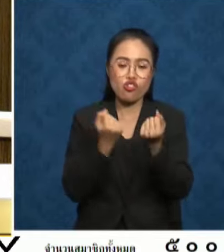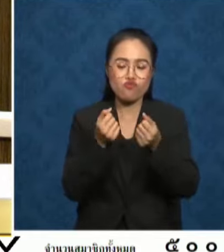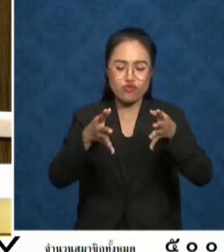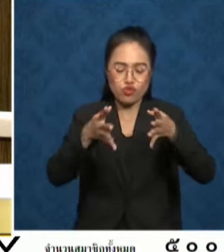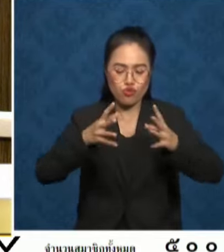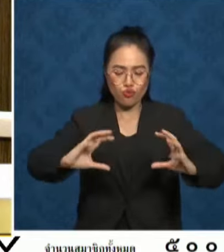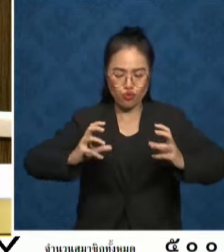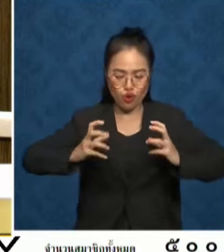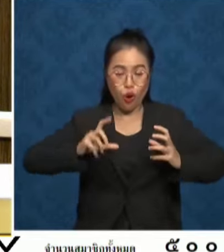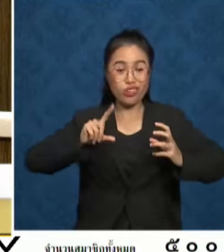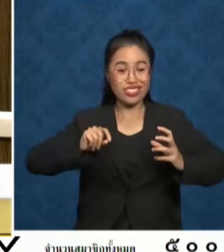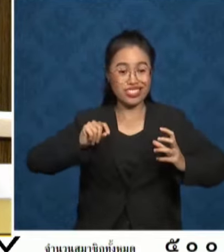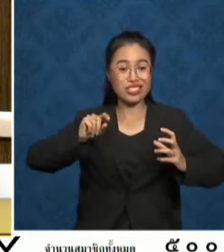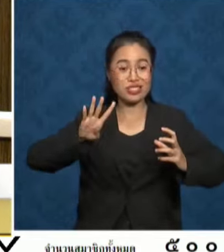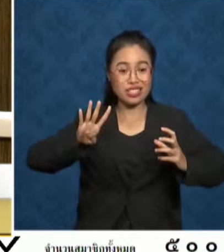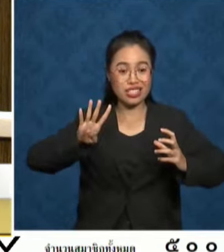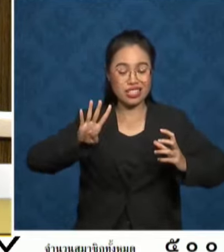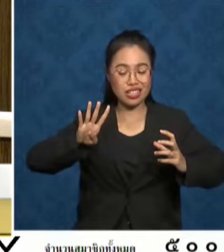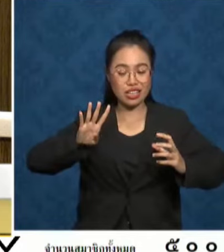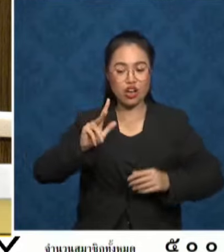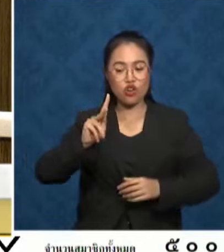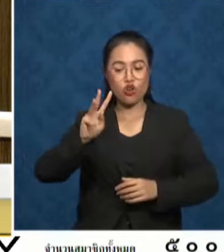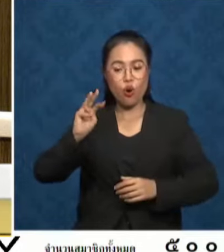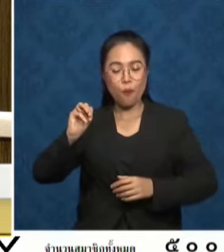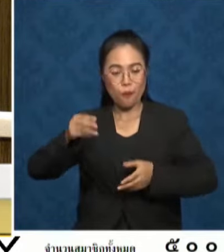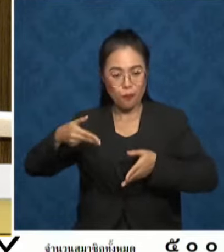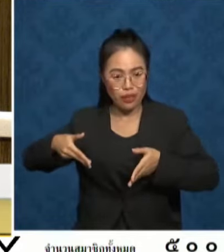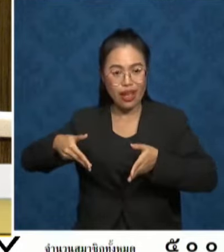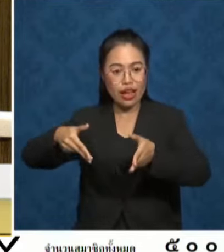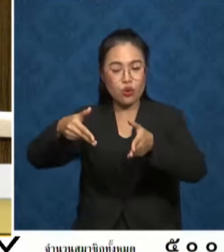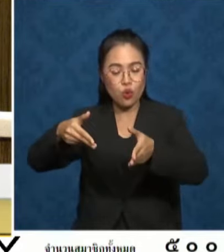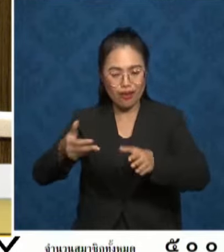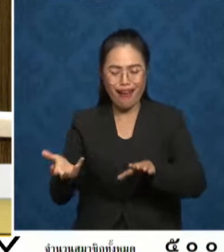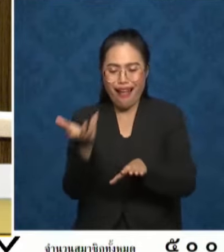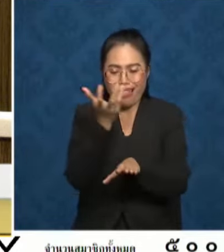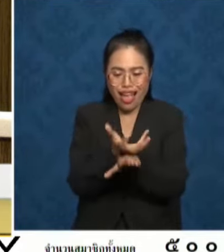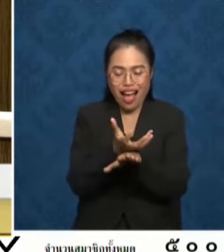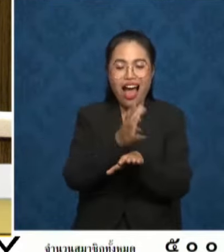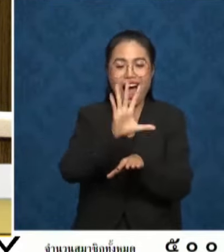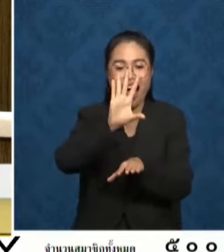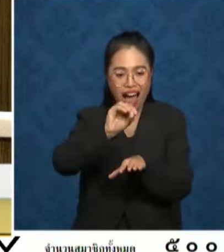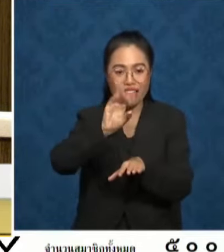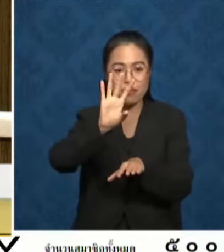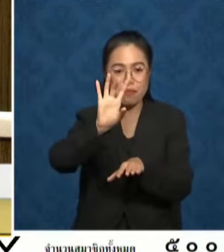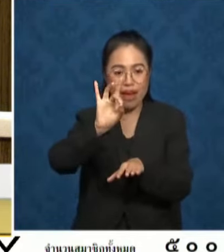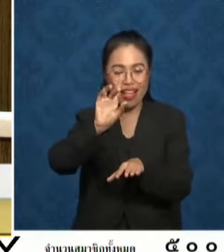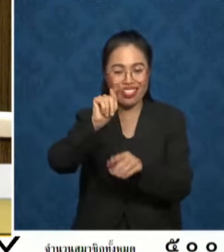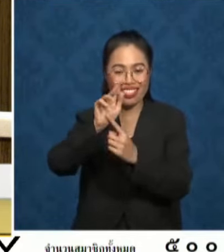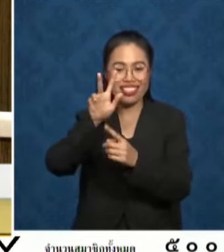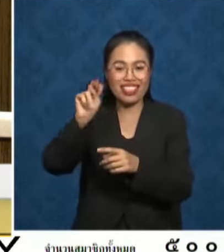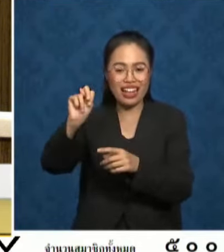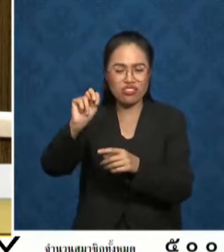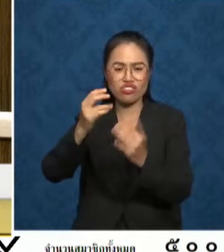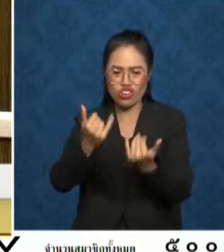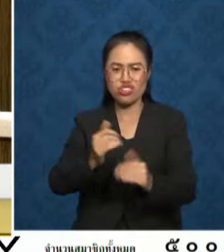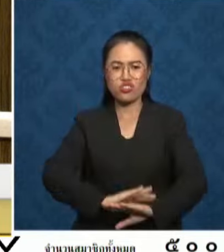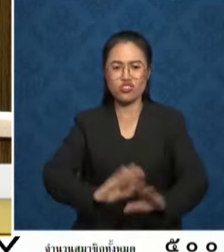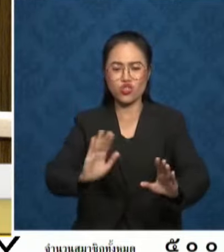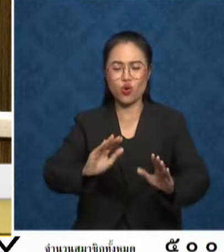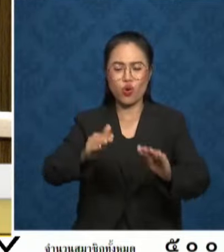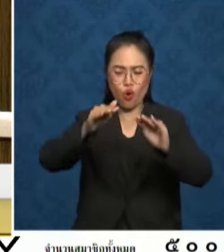นะครับกรมทางหลวงเคยผ่อนผันนะครับให้ถึง 58ตันอยู่ๆมาก็มาเลิกใช้ให้เหลือเพียง